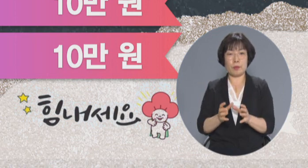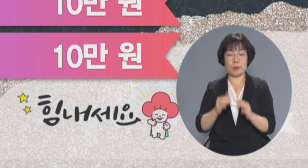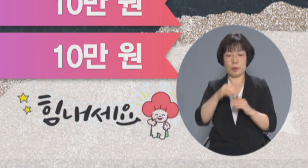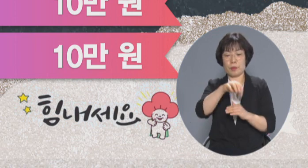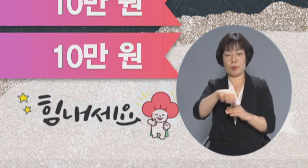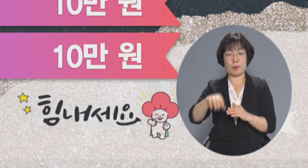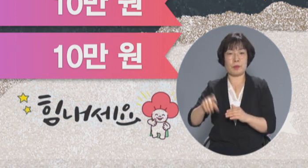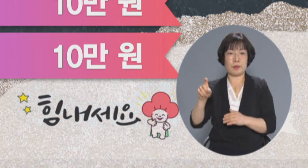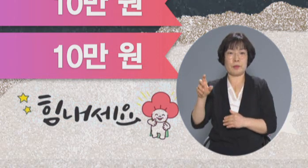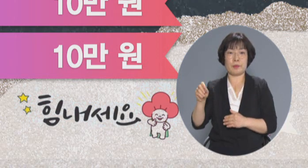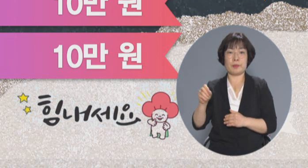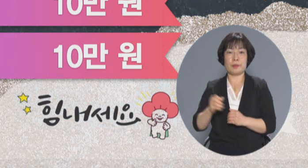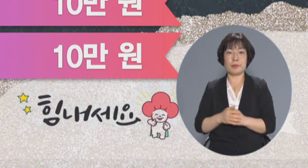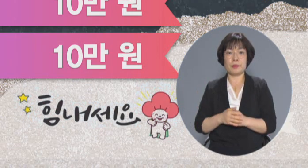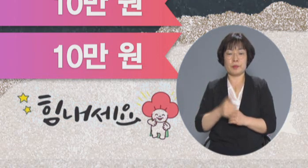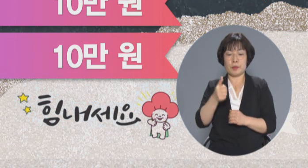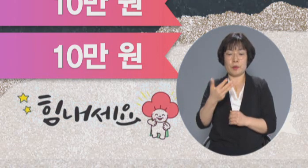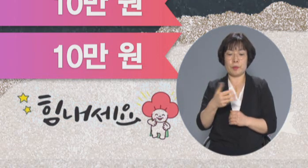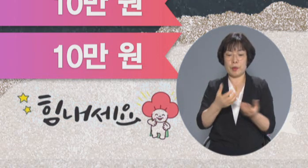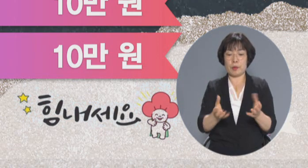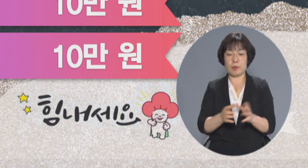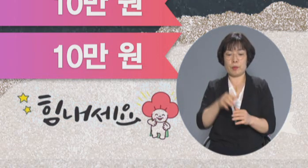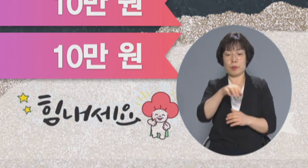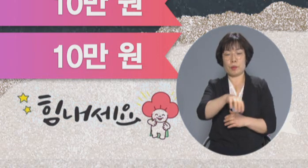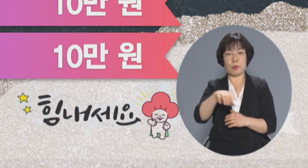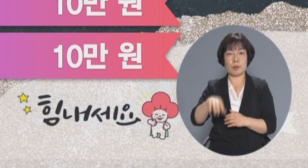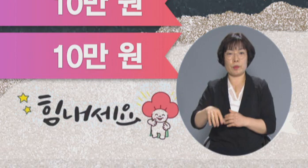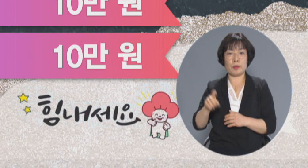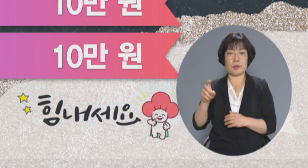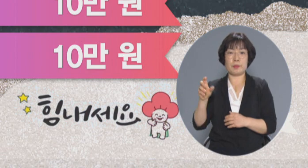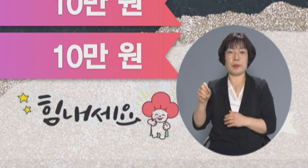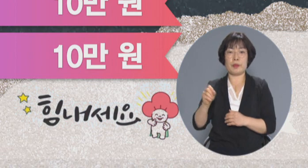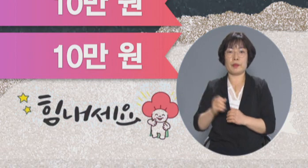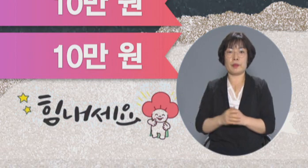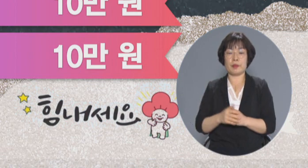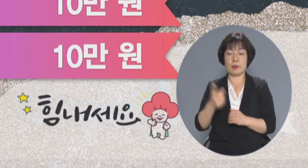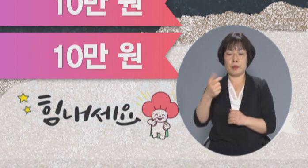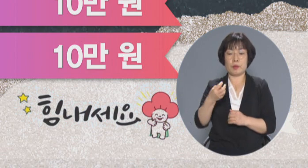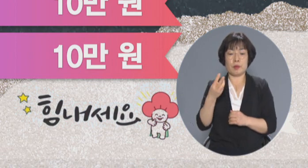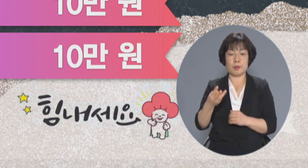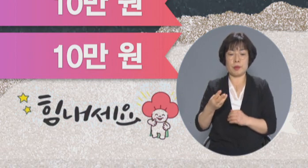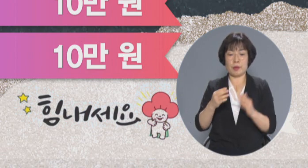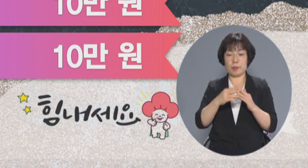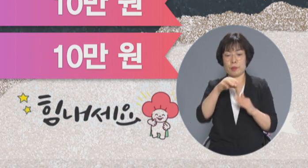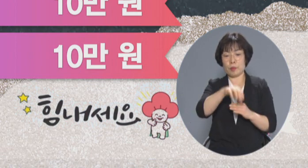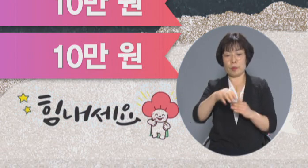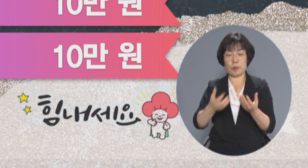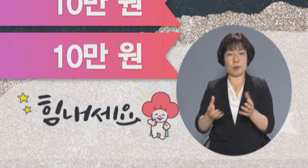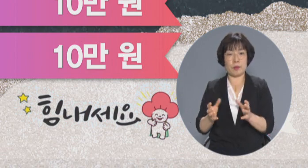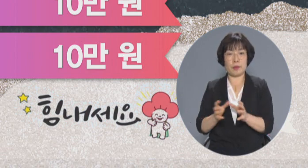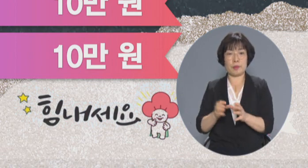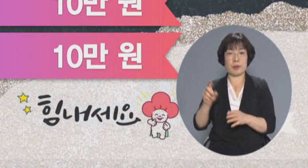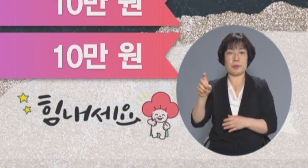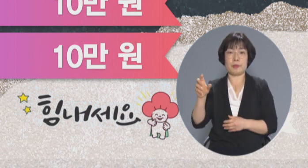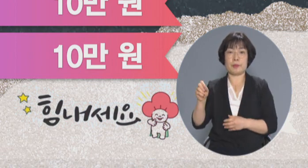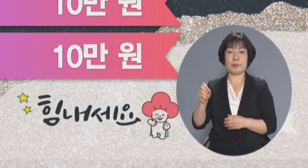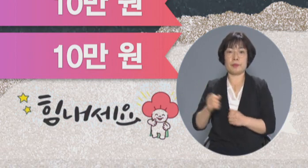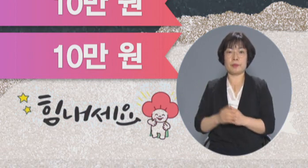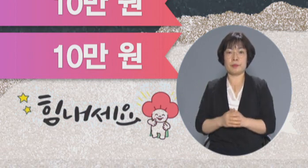주민 일동 10만 원, 58통장 최미숙 외 주민 일동 10만 원, 63통장 임상빈 외 주민 일동 10만